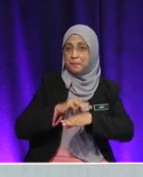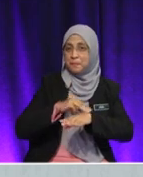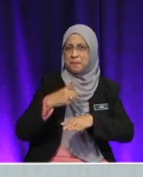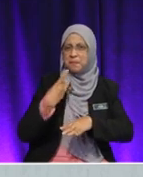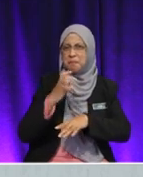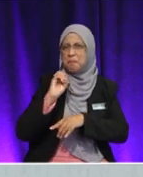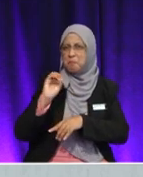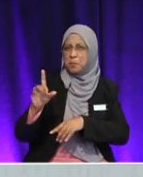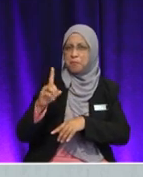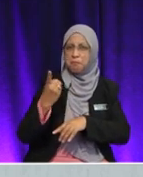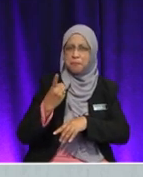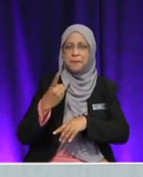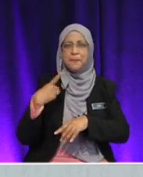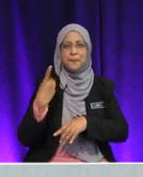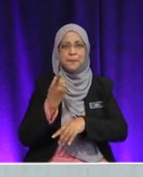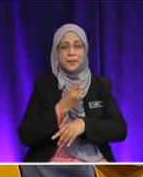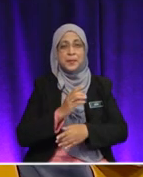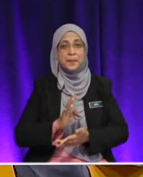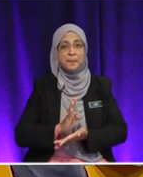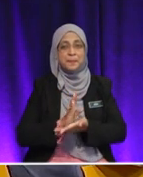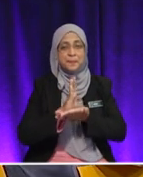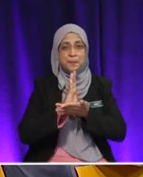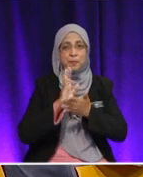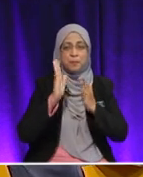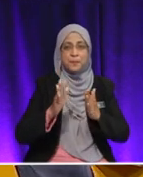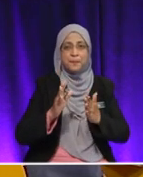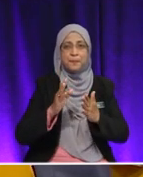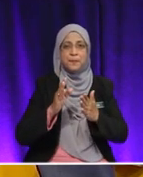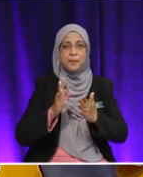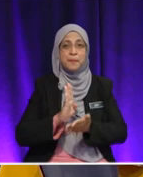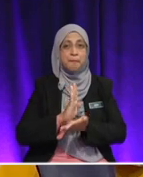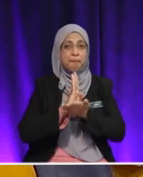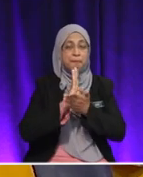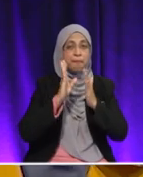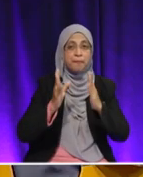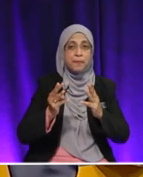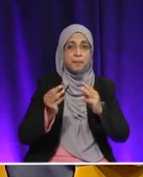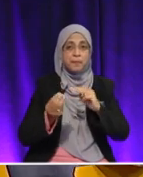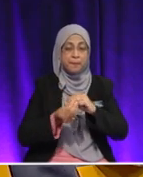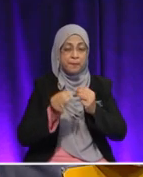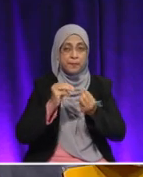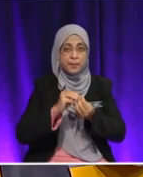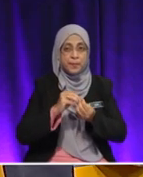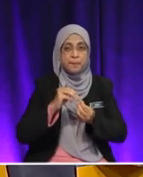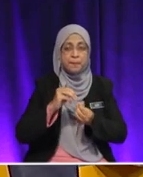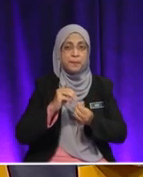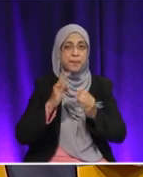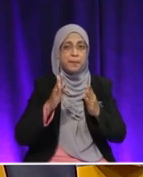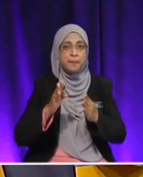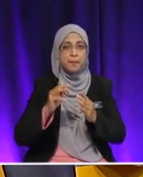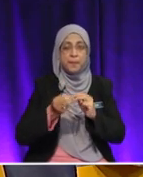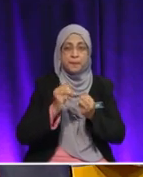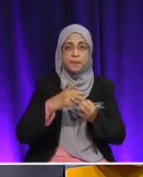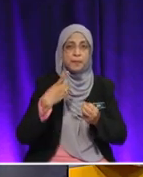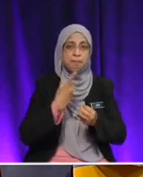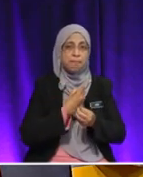tempat juga apabila kita menjadi tenaga kerja untuk membantu mangsa-mangsa banjir kita akan menggunakan masa